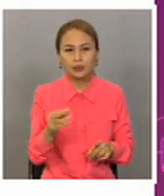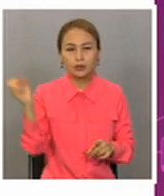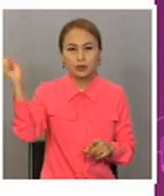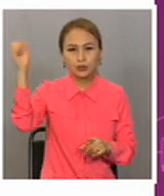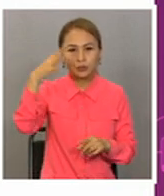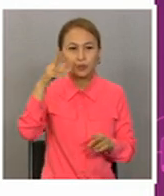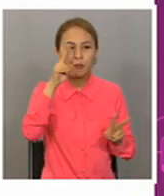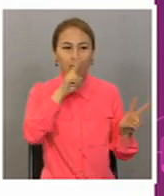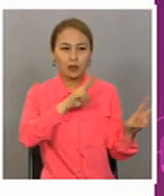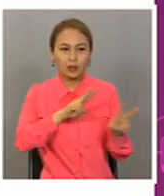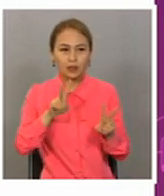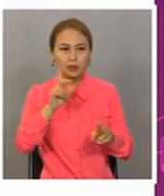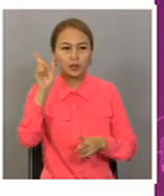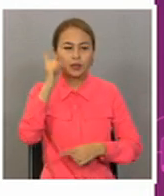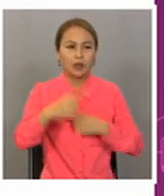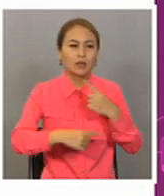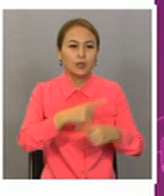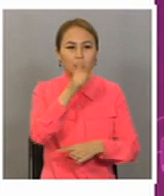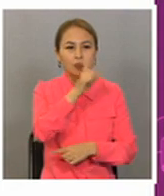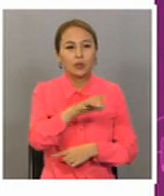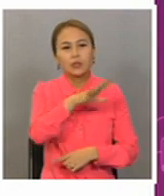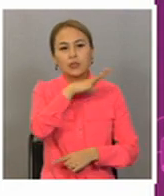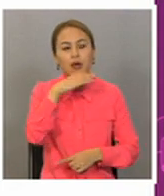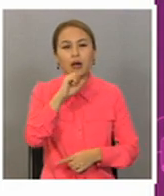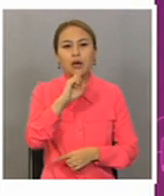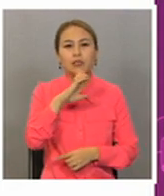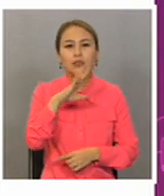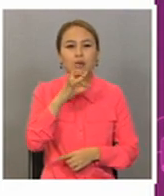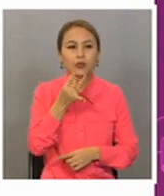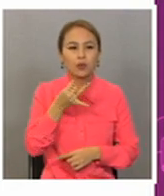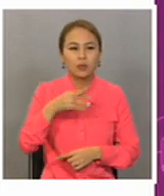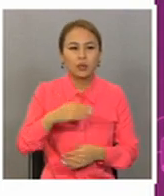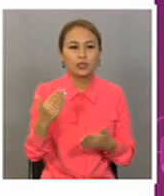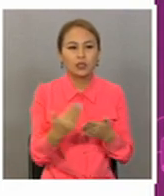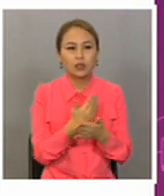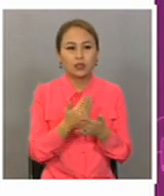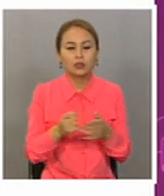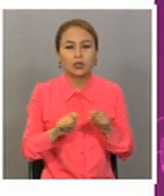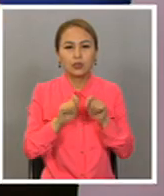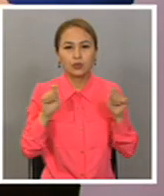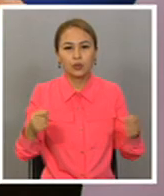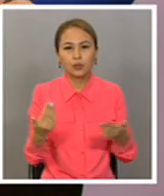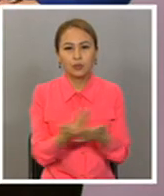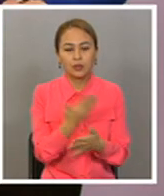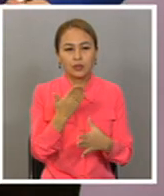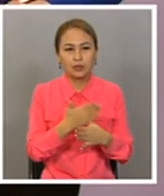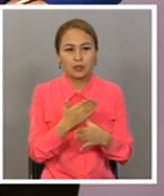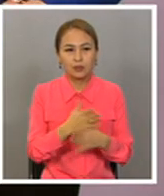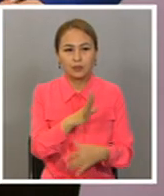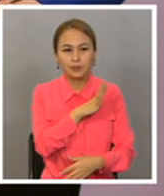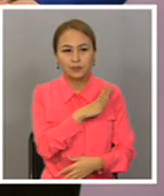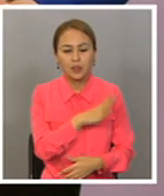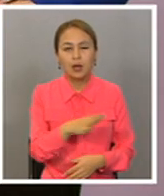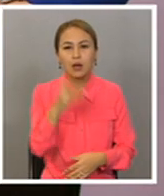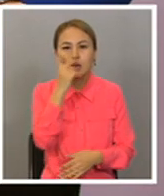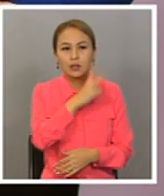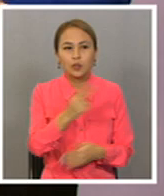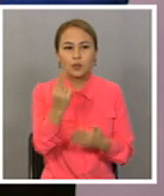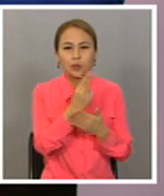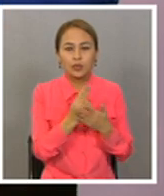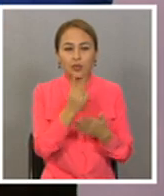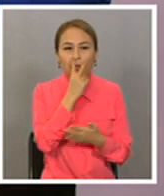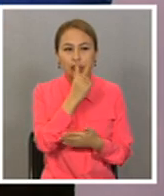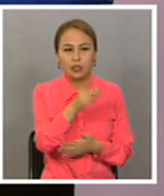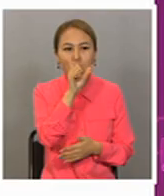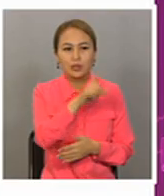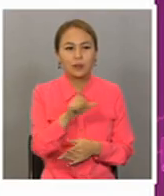бақылау ежелгі адамдарға көптеген астрономиялық жаңалықтарды ашуға көмектесті. Балалар, суретке қарайықшы,